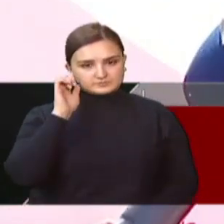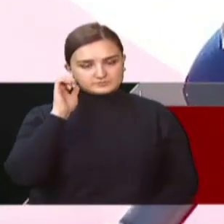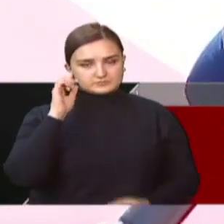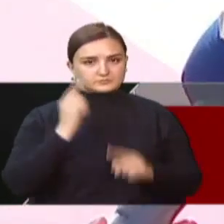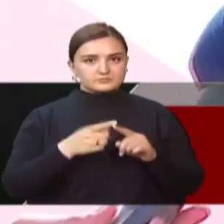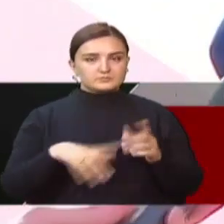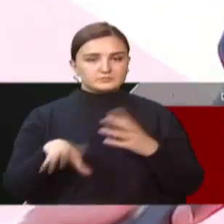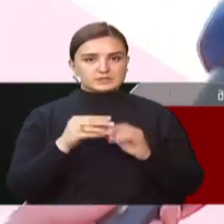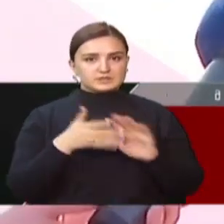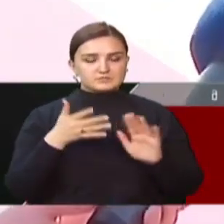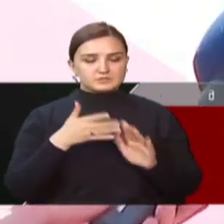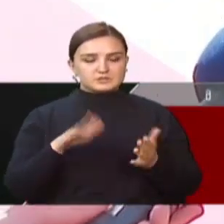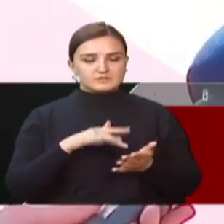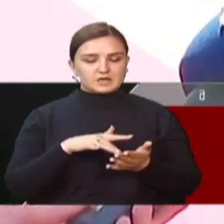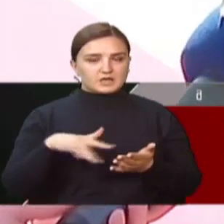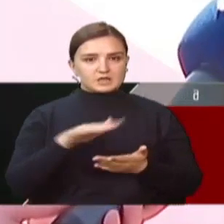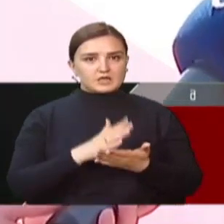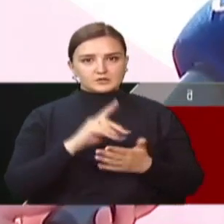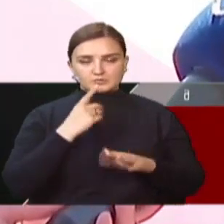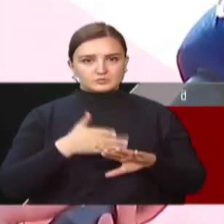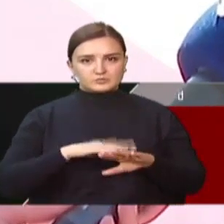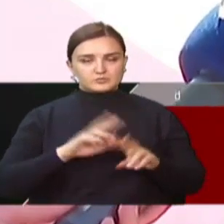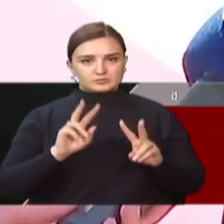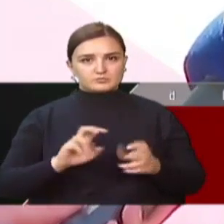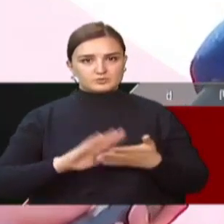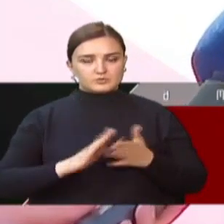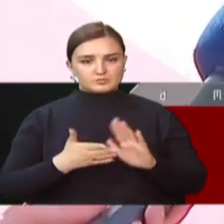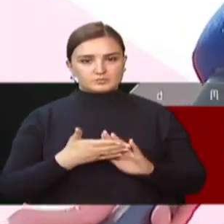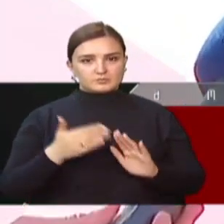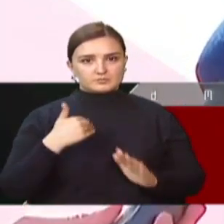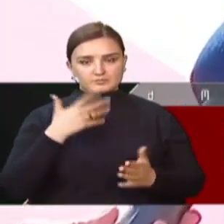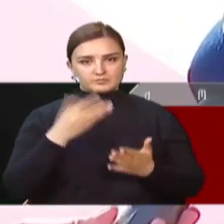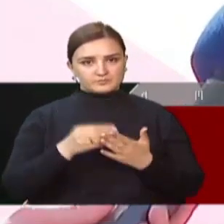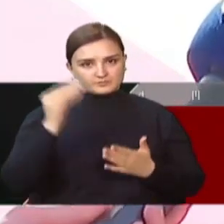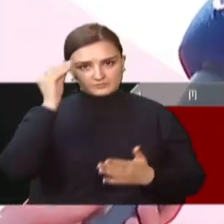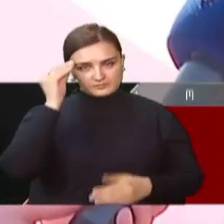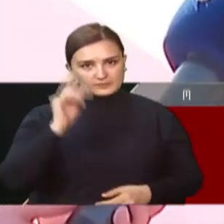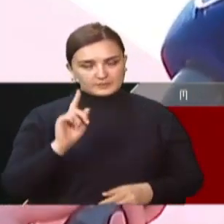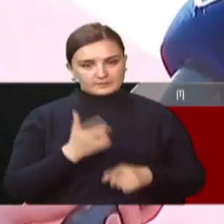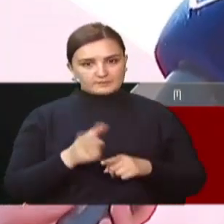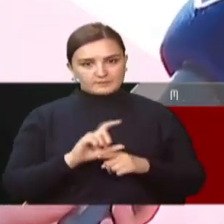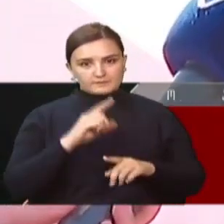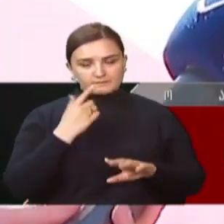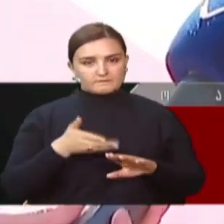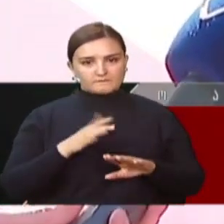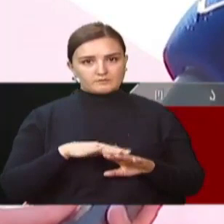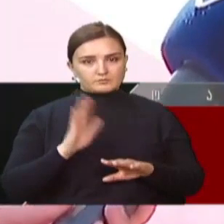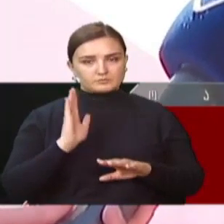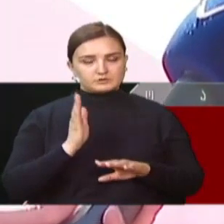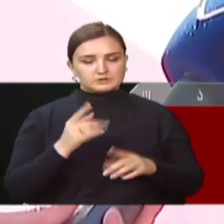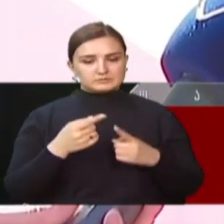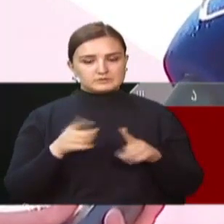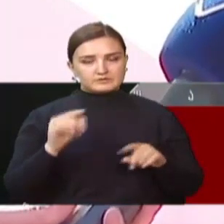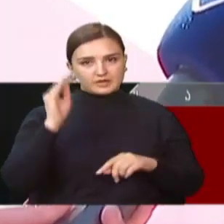ესმი ძალიან კარგად რომ ჩვენ ქვეყანა არის ძალიან რთულ მდგომარეობაში და მე მიმაჩნია რომ ძალიან რთული იქნება